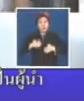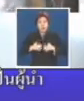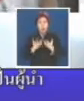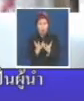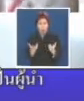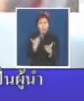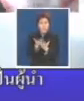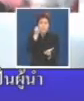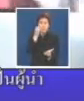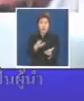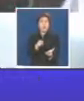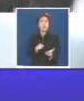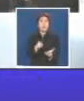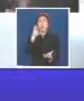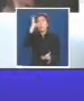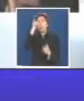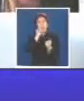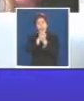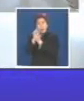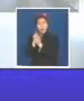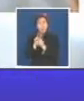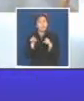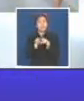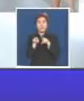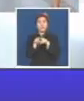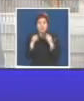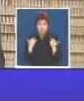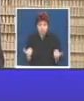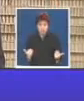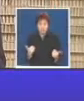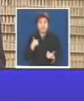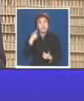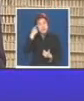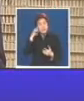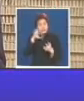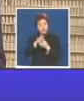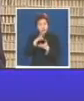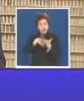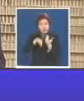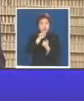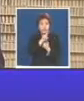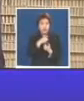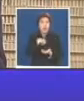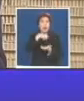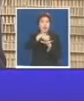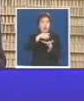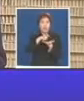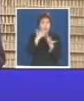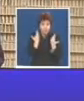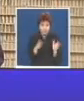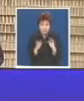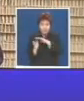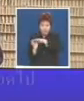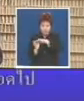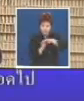งนะครับซึ่งเป็นปัญหาซึ่งกำลังเกิดขึ้นทั่วโลกในขณะนี้ไปได้นะครับนั่นก็เป็นเรื่องของเศรษฐกิจที่อยากจะพูดคุยนะครับเรื่องอื่นๆ